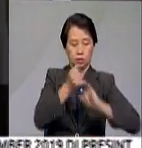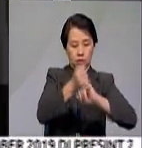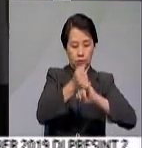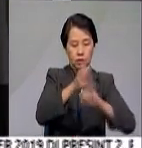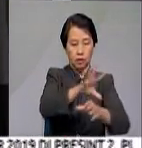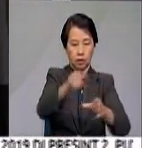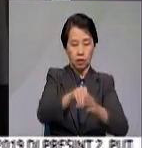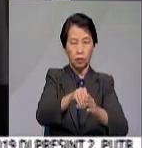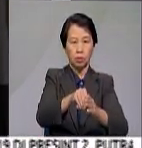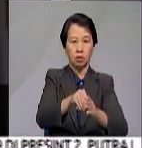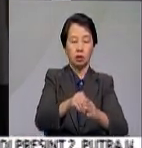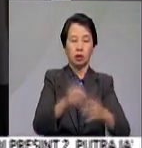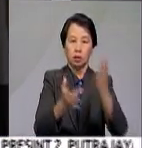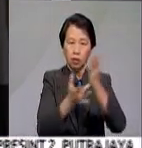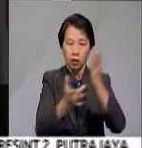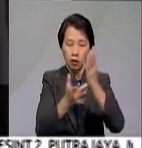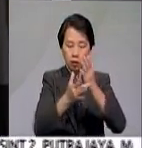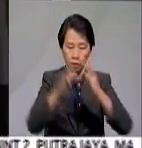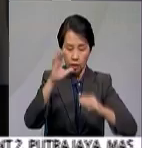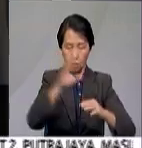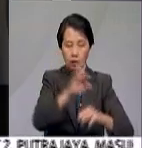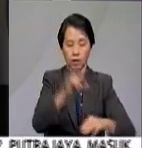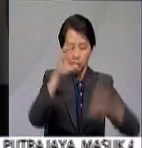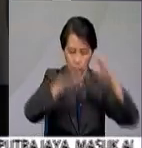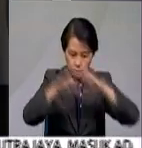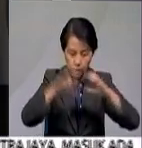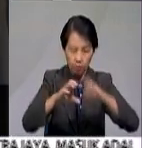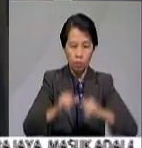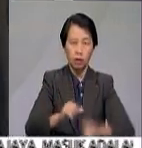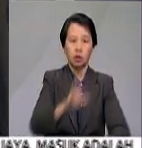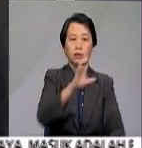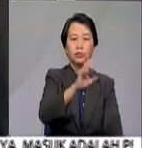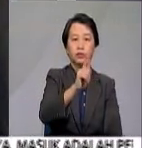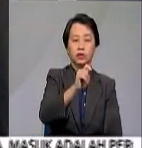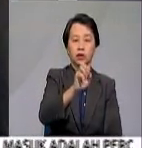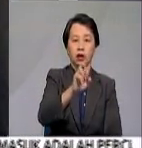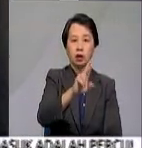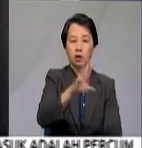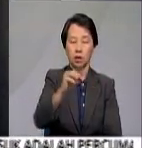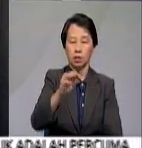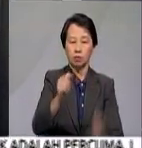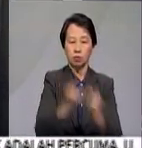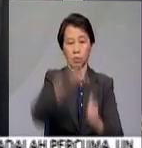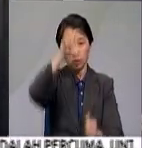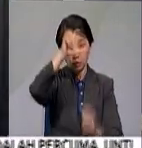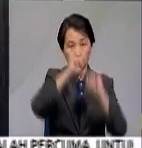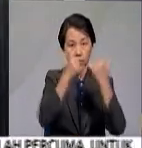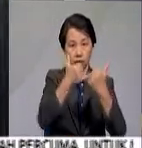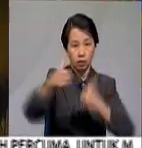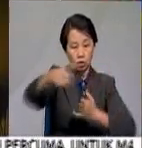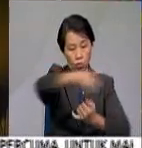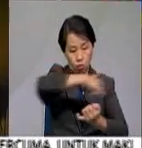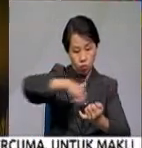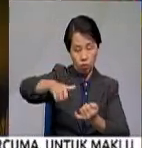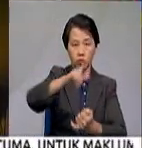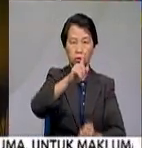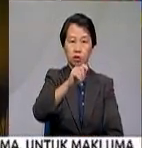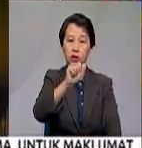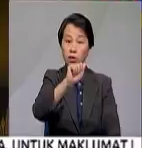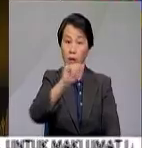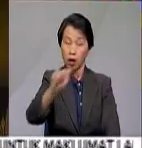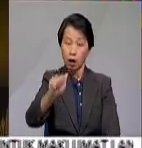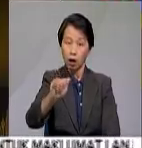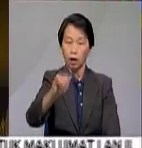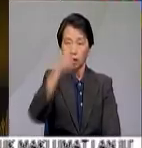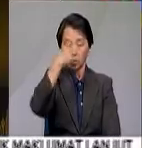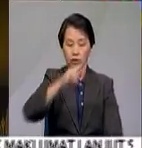melibatkan Composites Technology Research Malaysia Sdn Bhd CTRM dengan syarikat Turkish Aerospace Industries TAI bagi